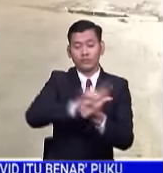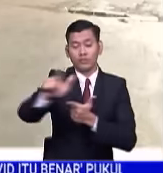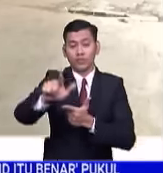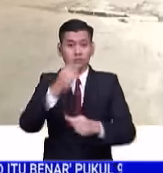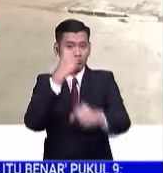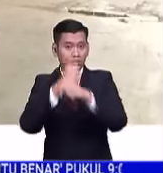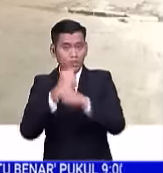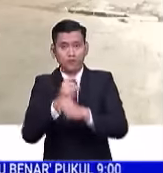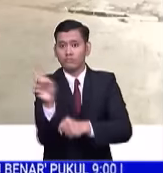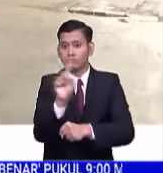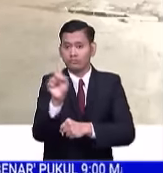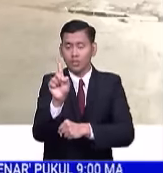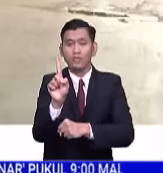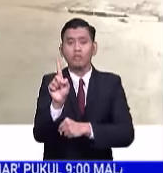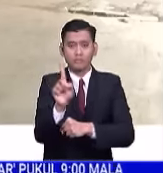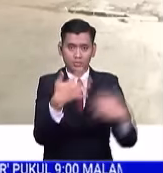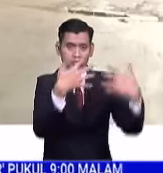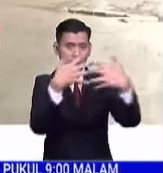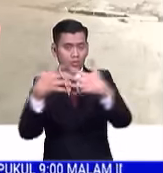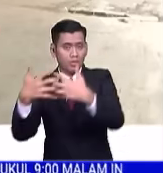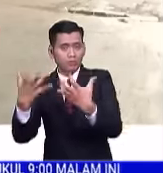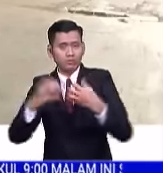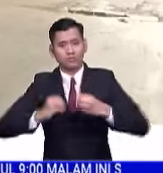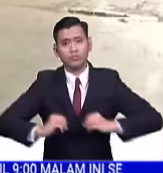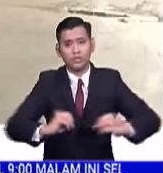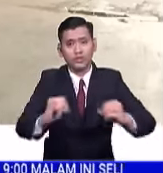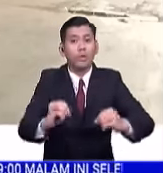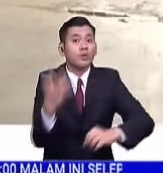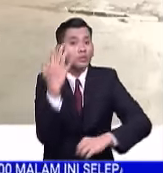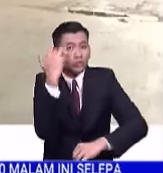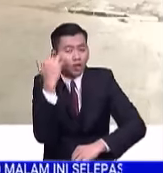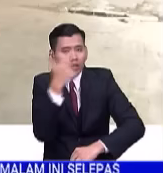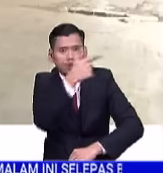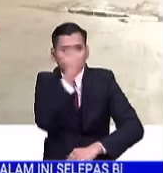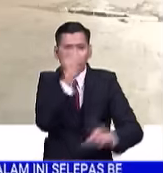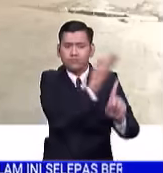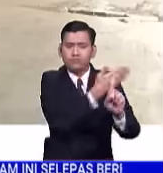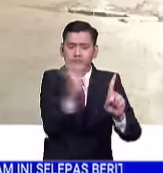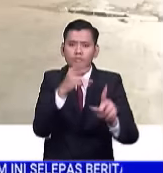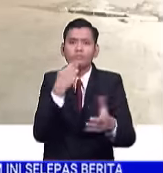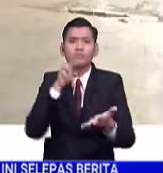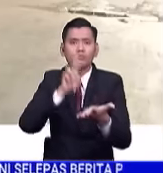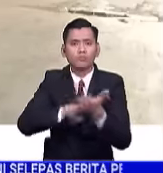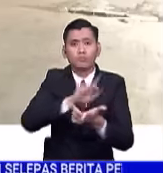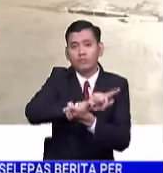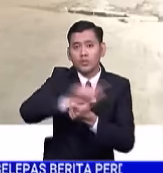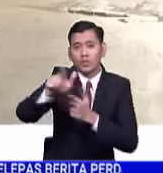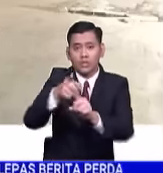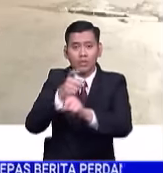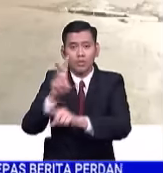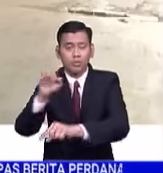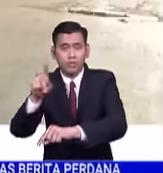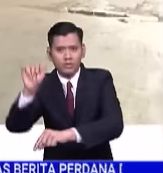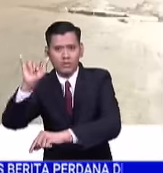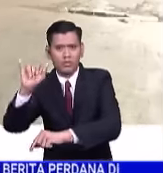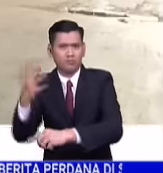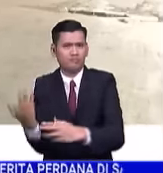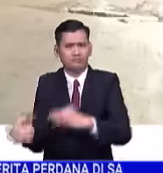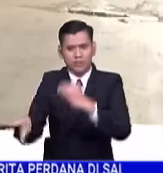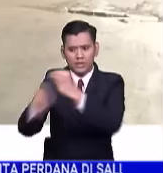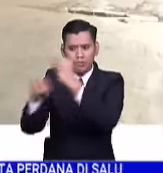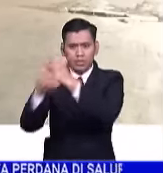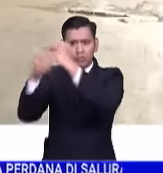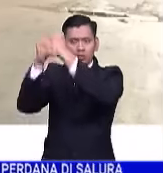atau mana-mana premis untuk beroperasi. Ini memandangkan kes penyalahgunaan surat kebenaran daripada MITI ini semakin